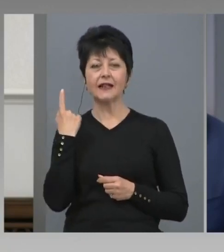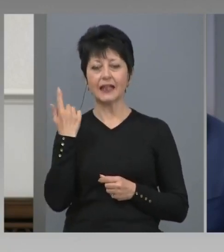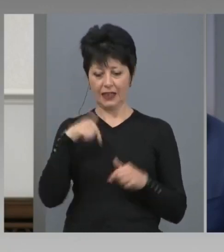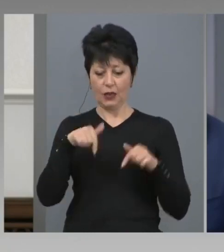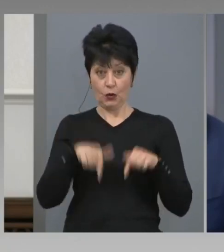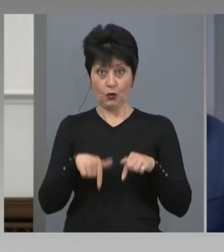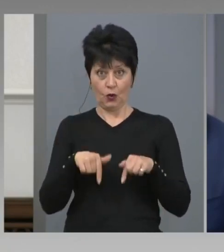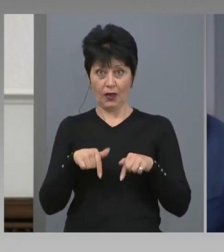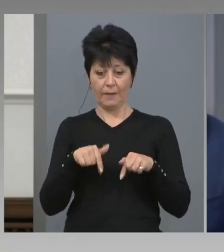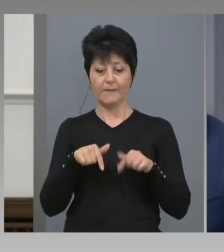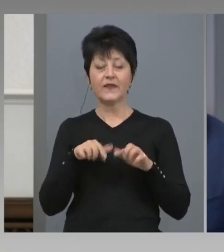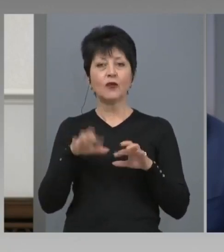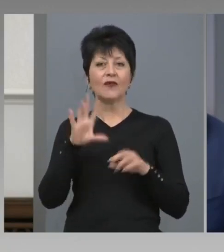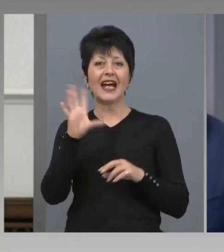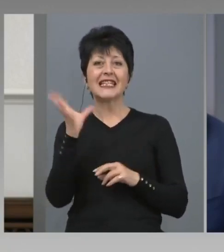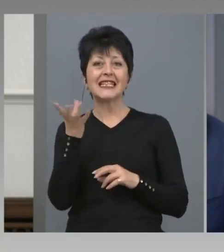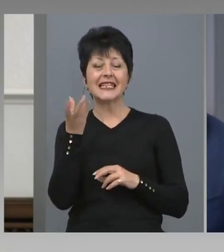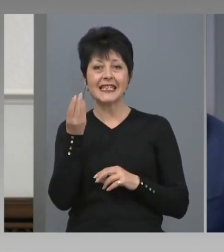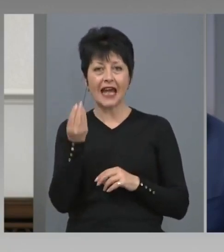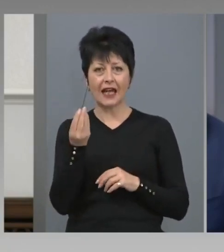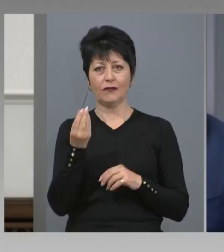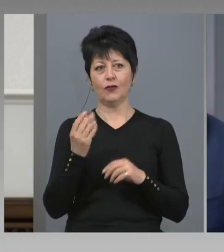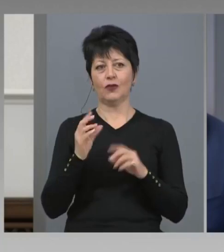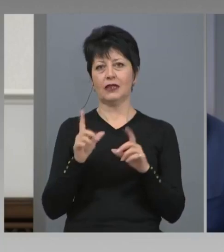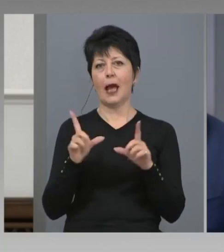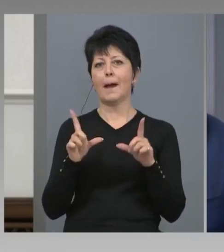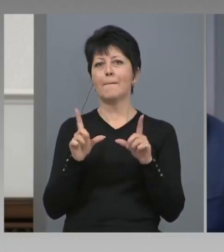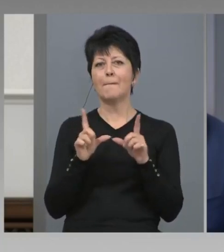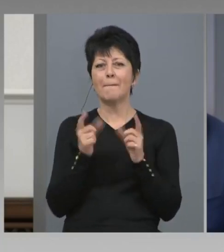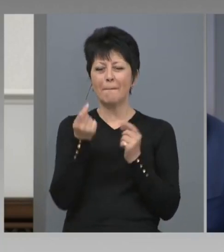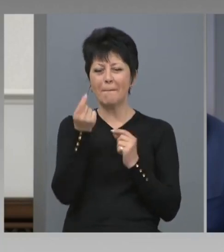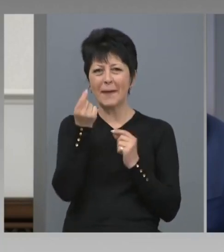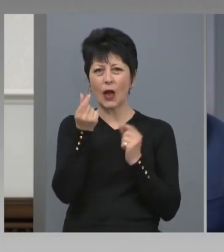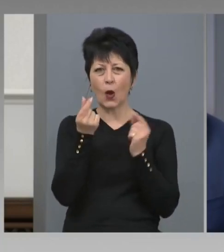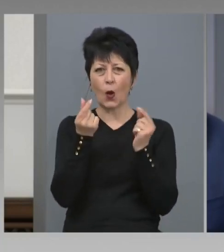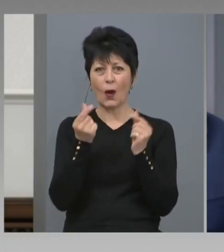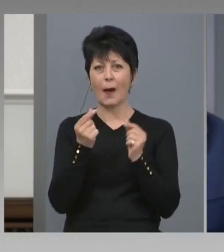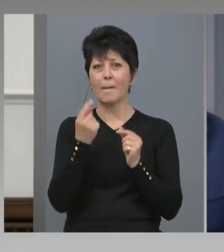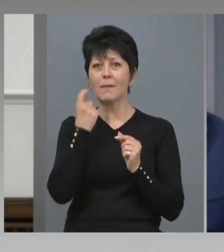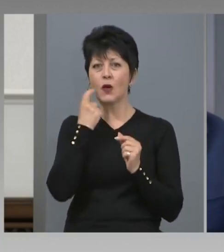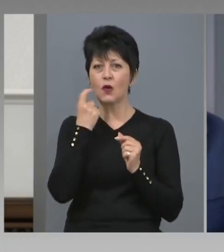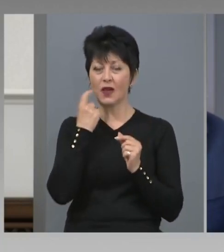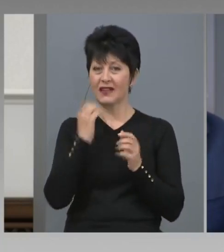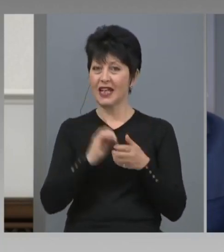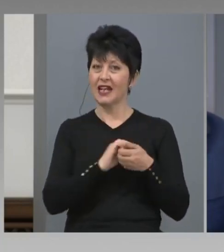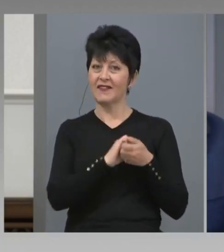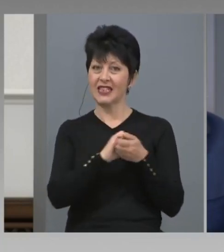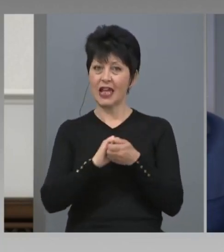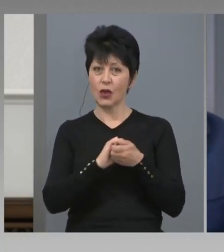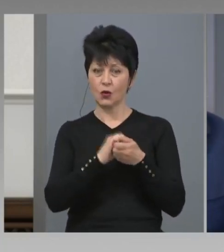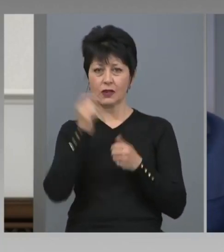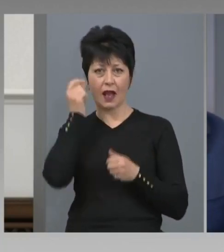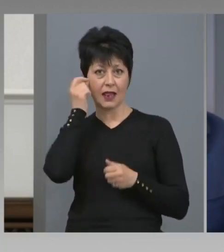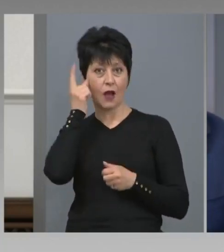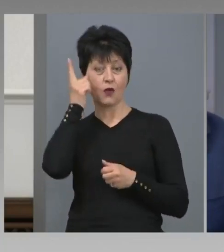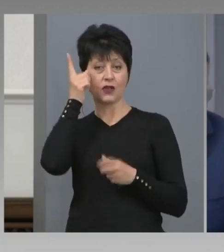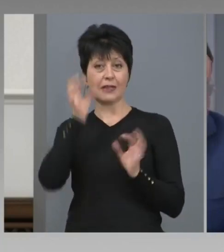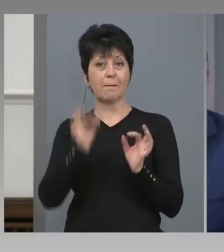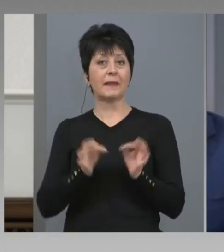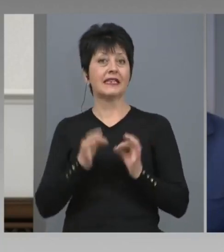е заедно с микробиологията и в Съюза на научните